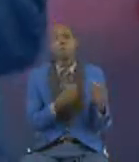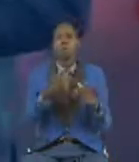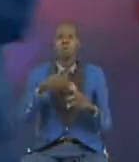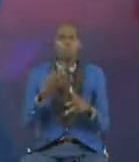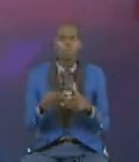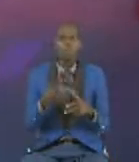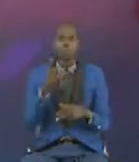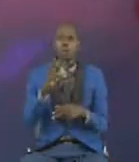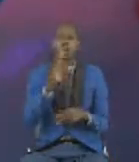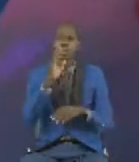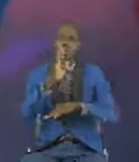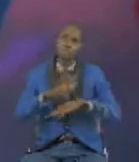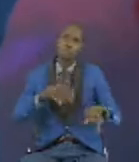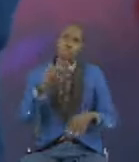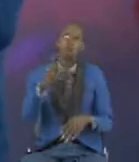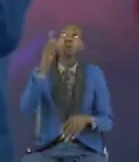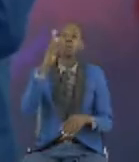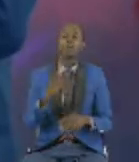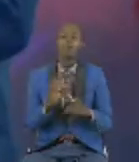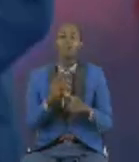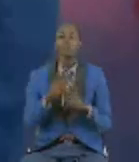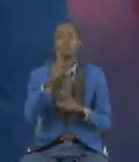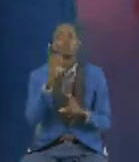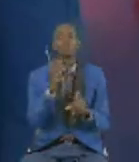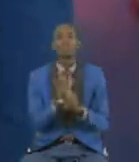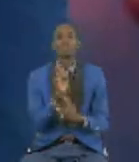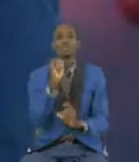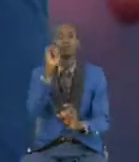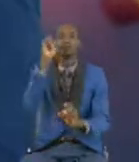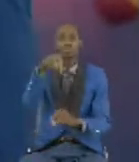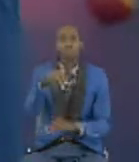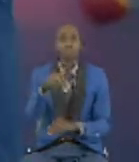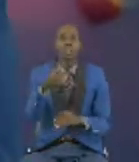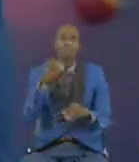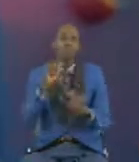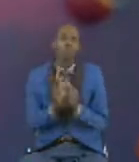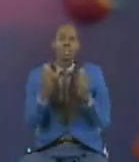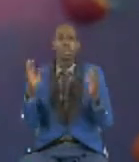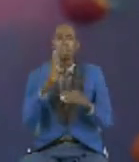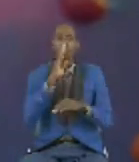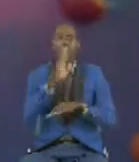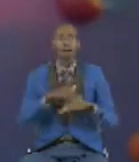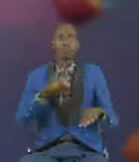appelé de Dieu ou bien vous vous êtes précipité sans être appelé.